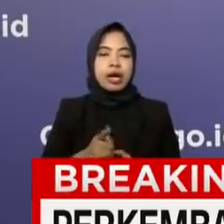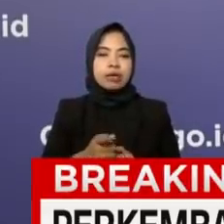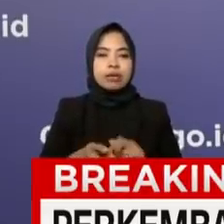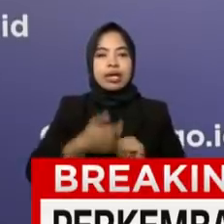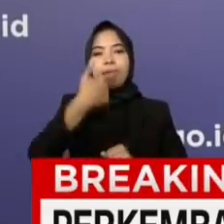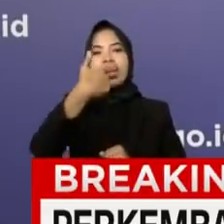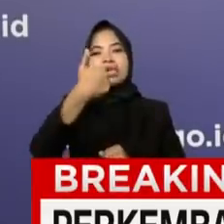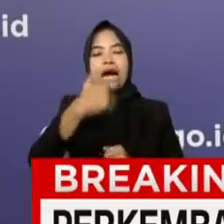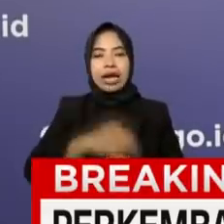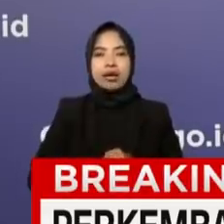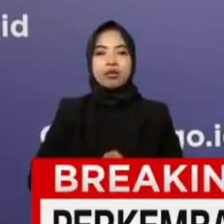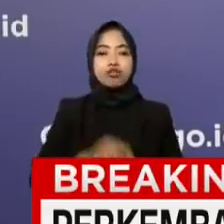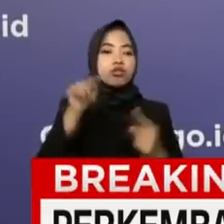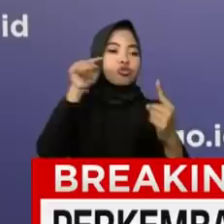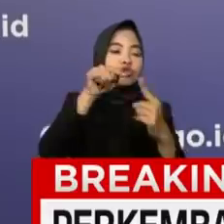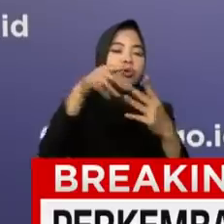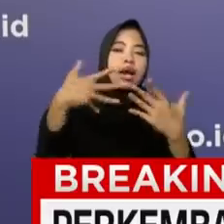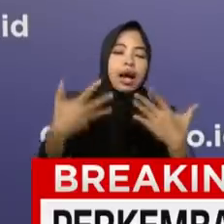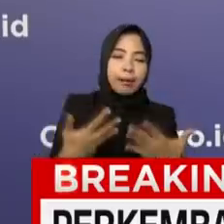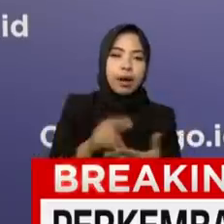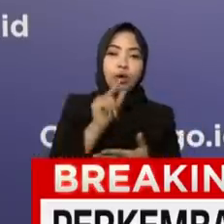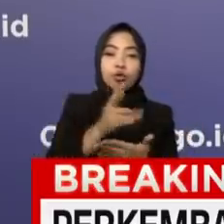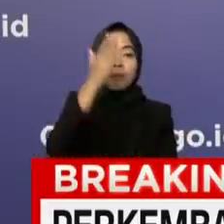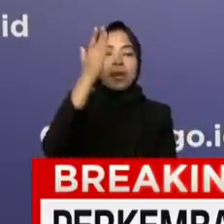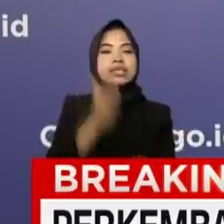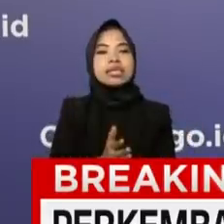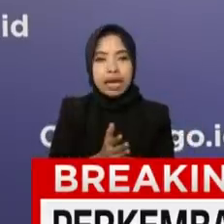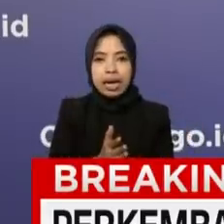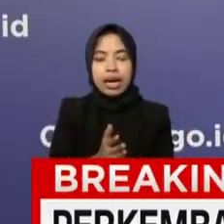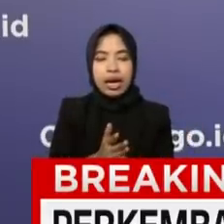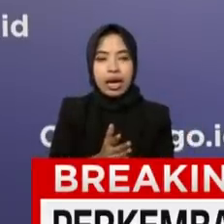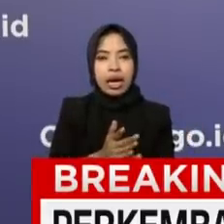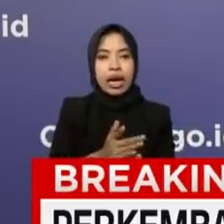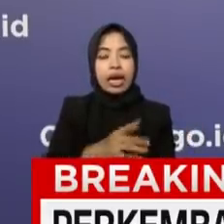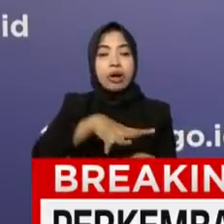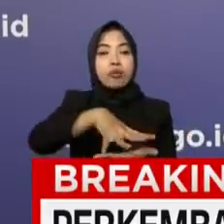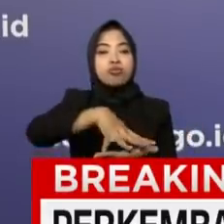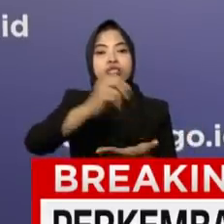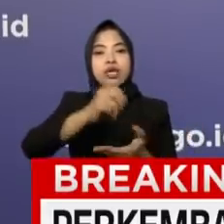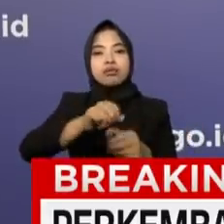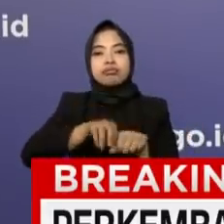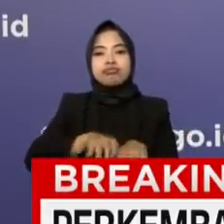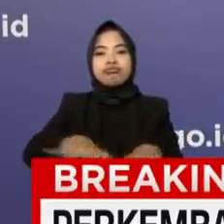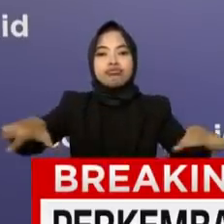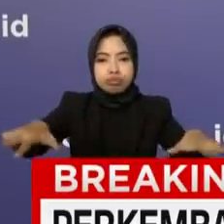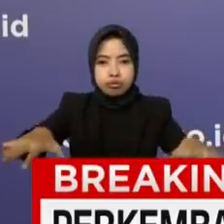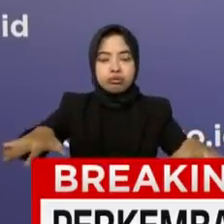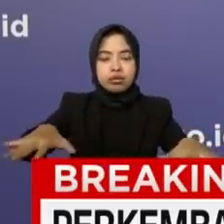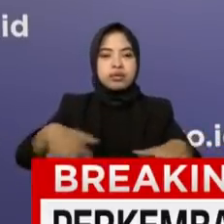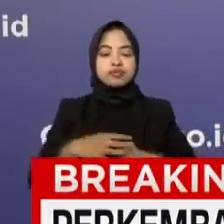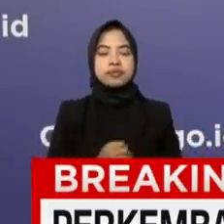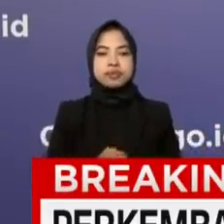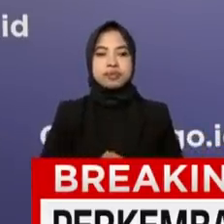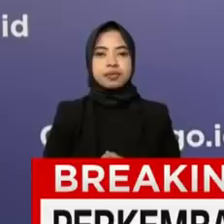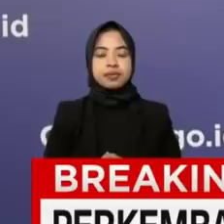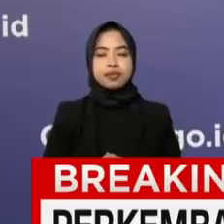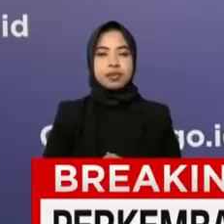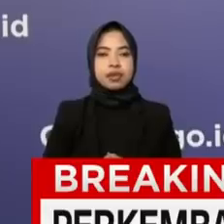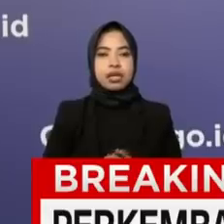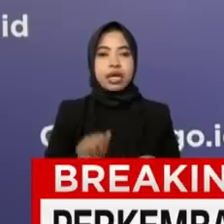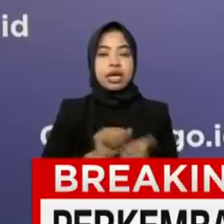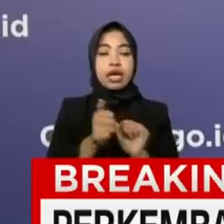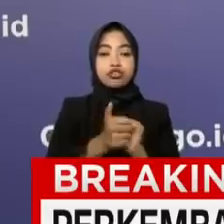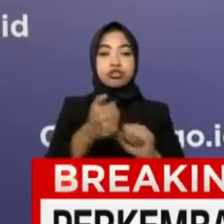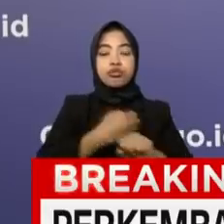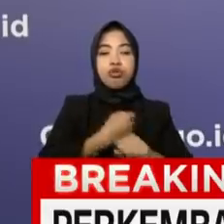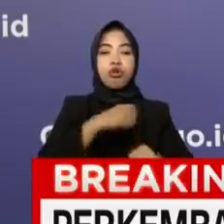VCR Tujuannya adalah untuk memastikan Apakah ini akan menjadi sumber penularan untuk yang lainnya kasus